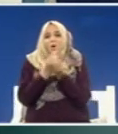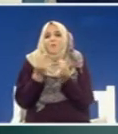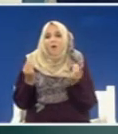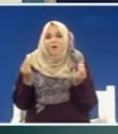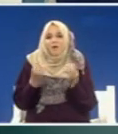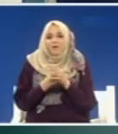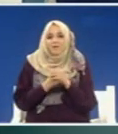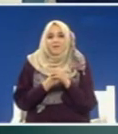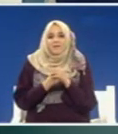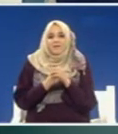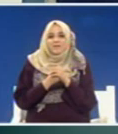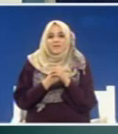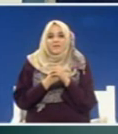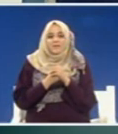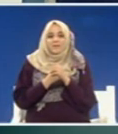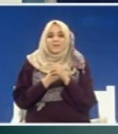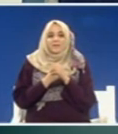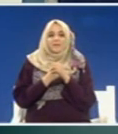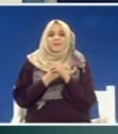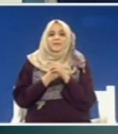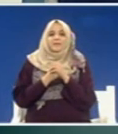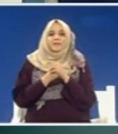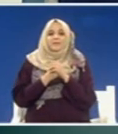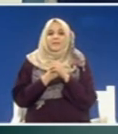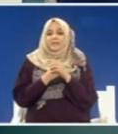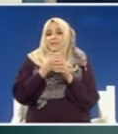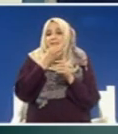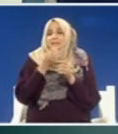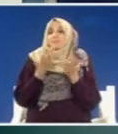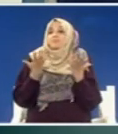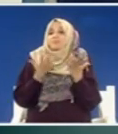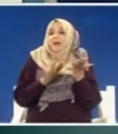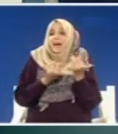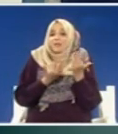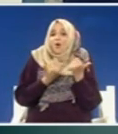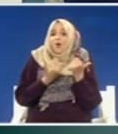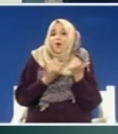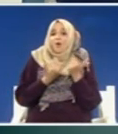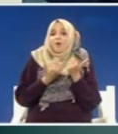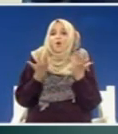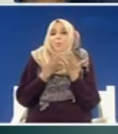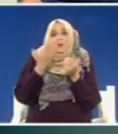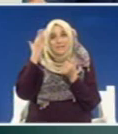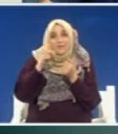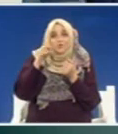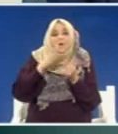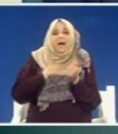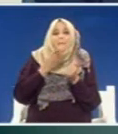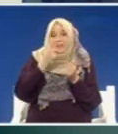والبيت يصير فيه يعني شحال لازم يصبروا شيخنا. نعم. شحال لازم يامنوا بمحبة الله اللي بدينا